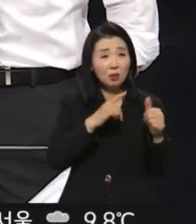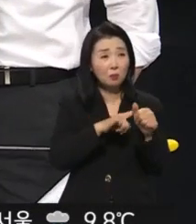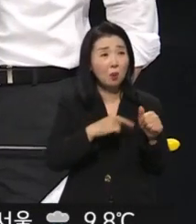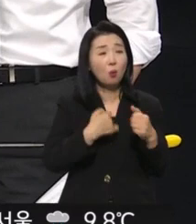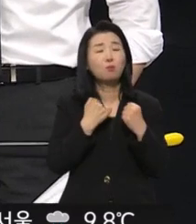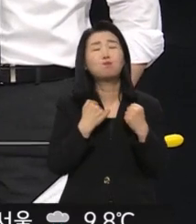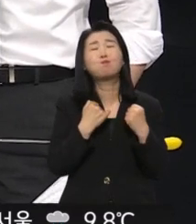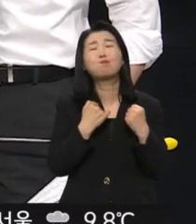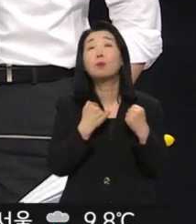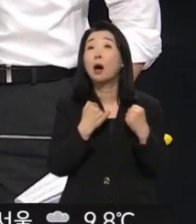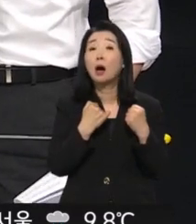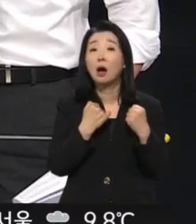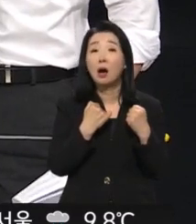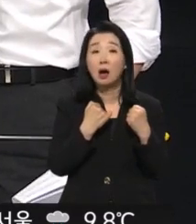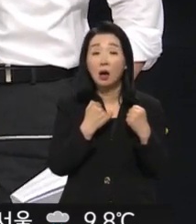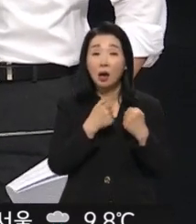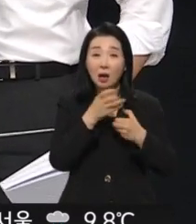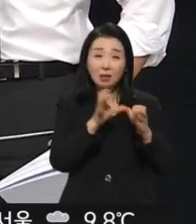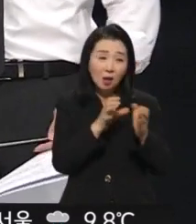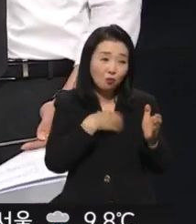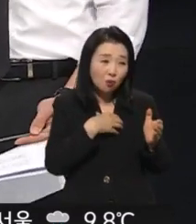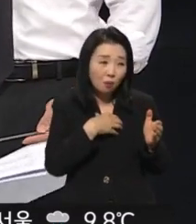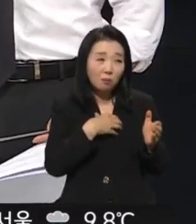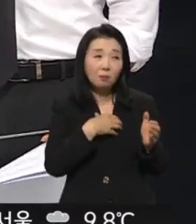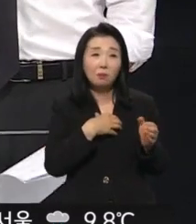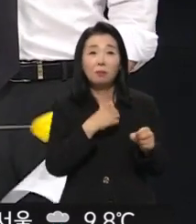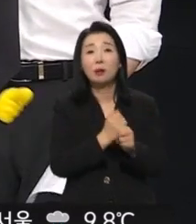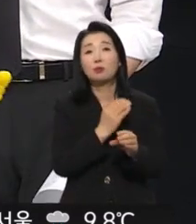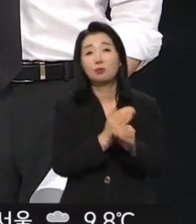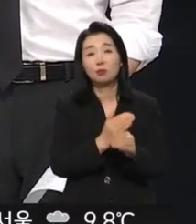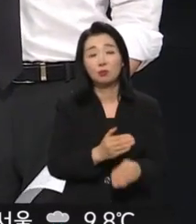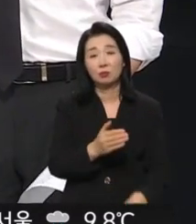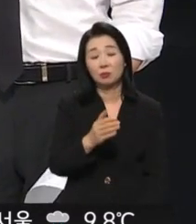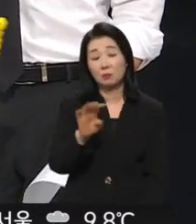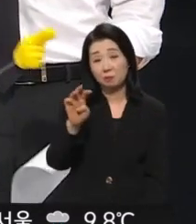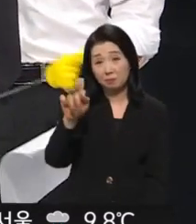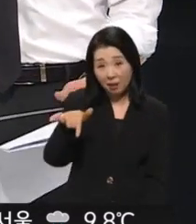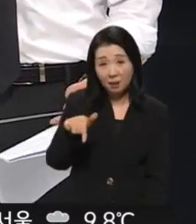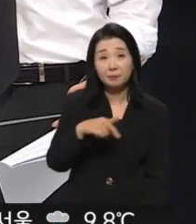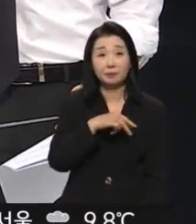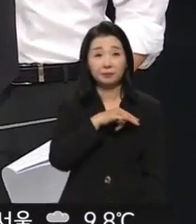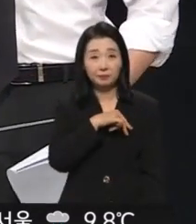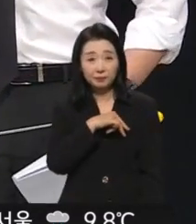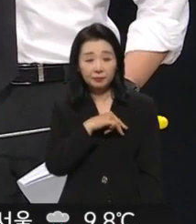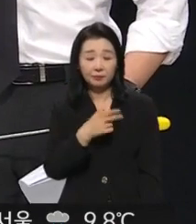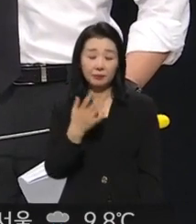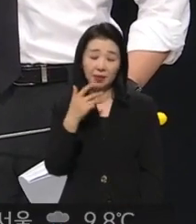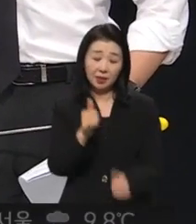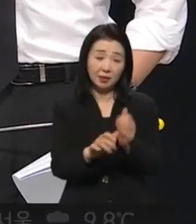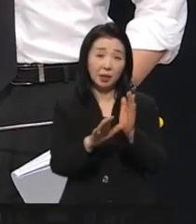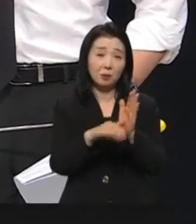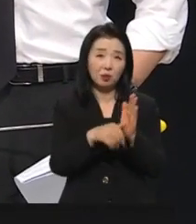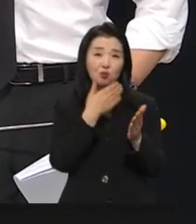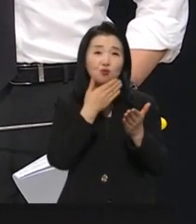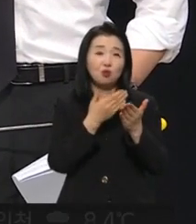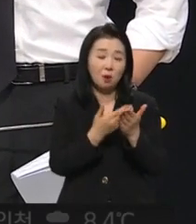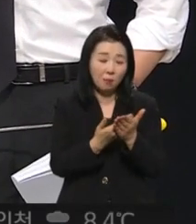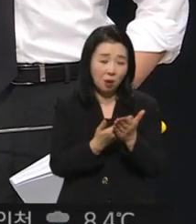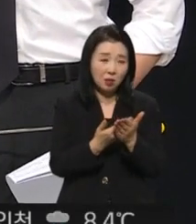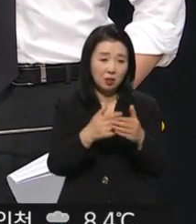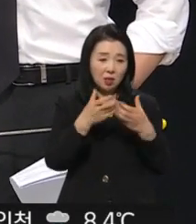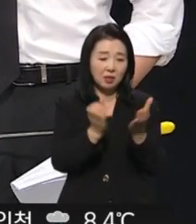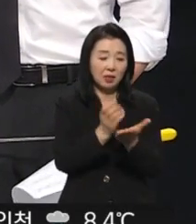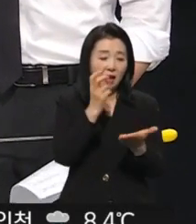홀로 버티면서 당을 위기로 몰아넣고 있다는 지적입니다. 박 의원은 지난해 당대표 경선에서 쟁점이었던 이 당헌